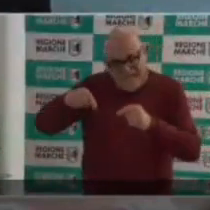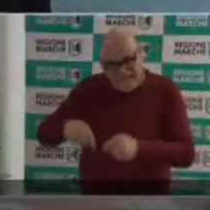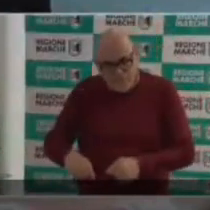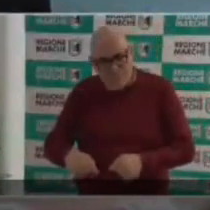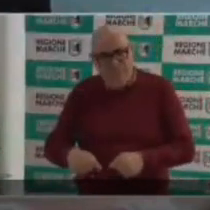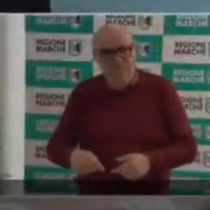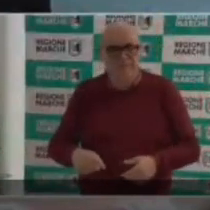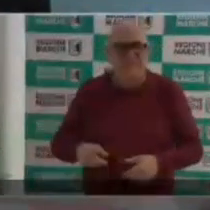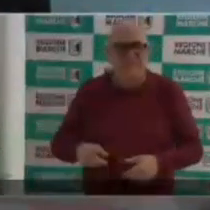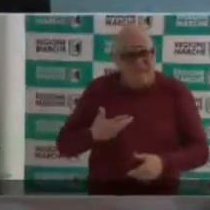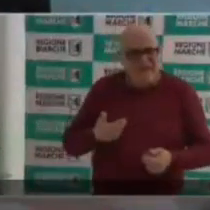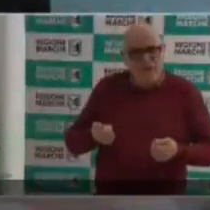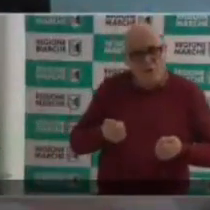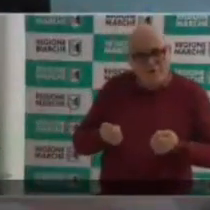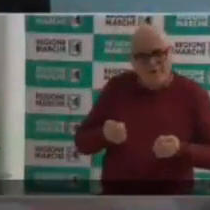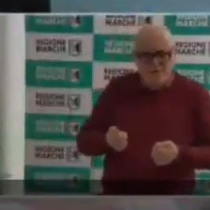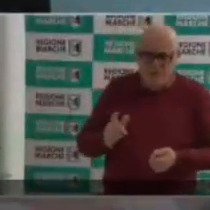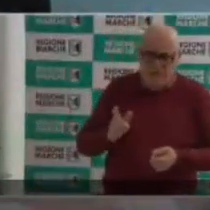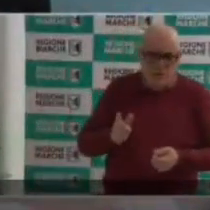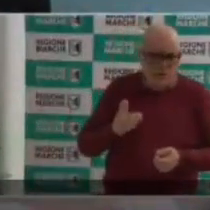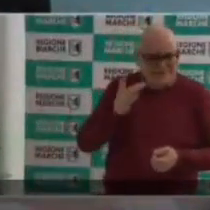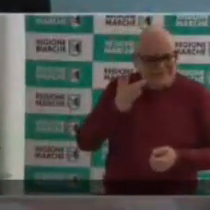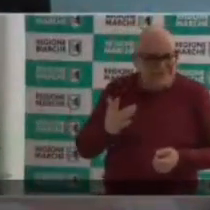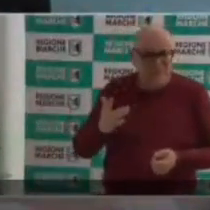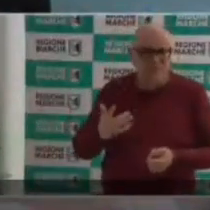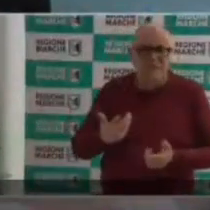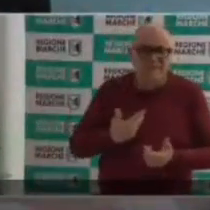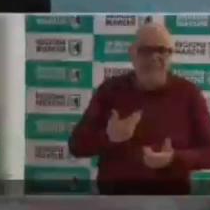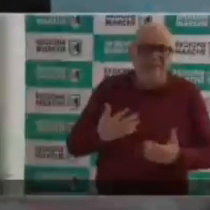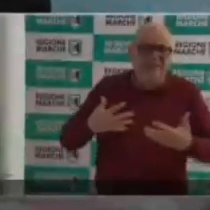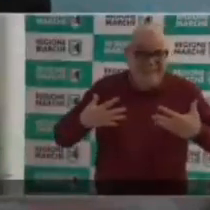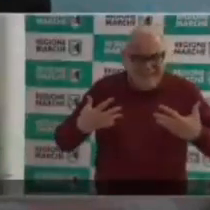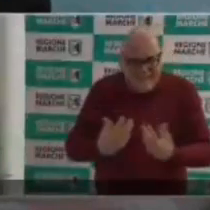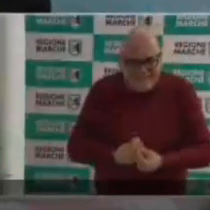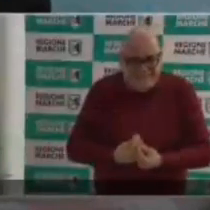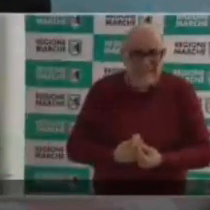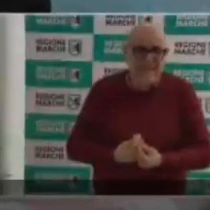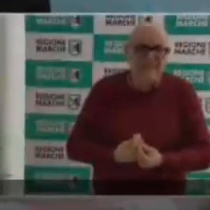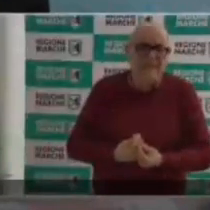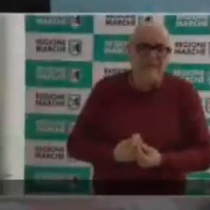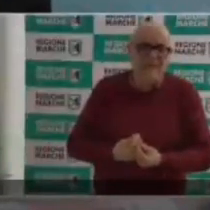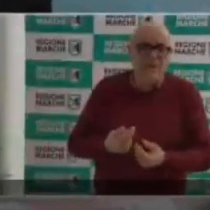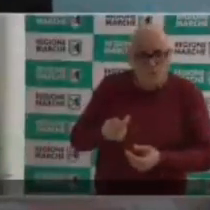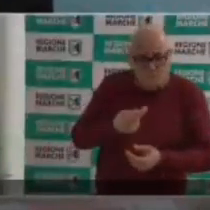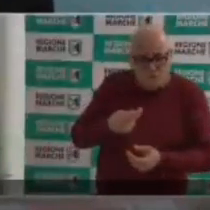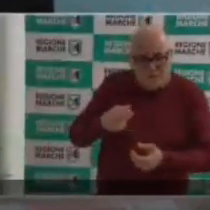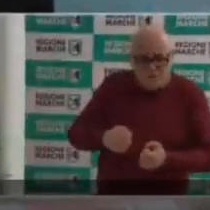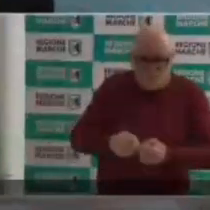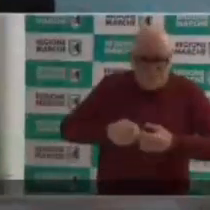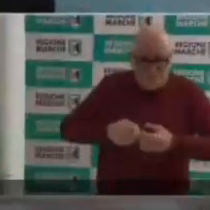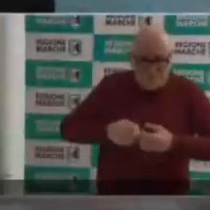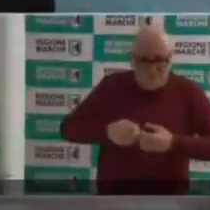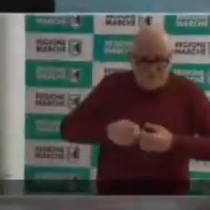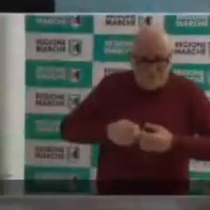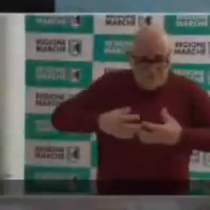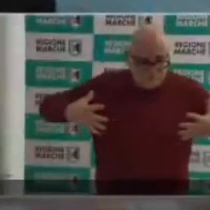semplice, perché tenere insieme e dare senso continuamente, tutti i giorni, a un progetto di questa portata, vi